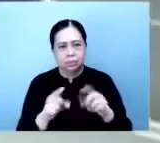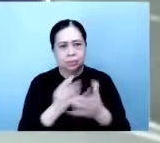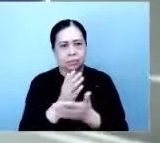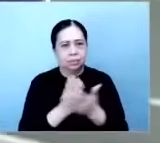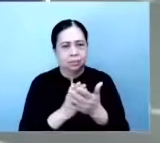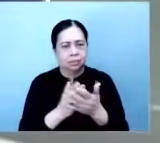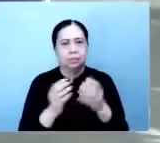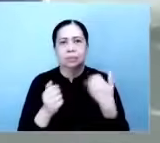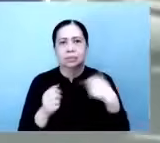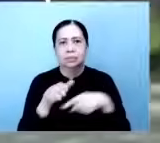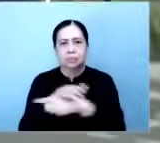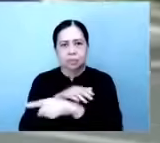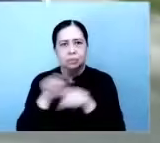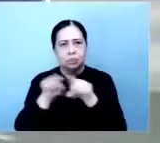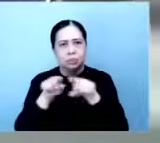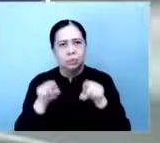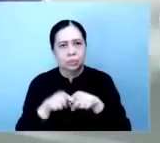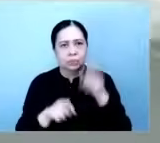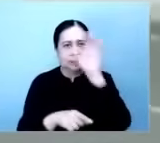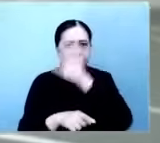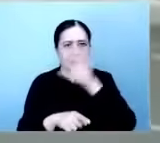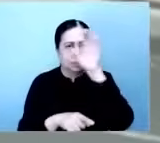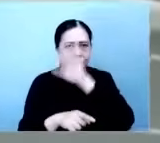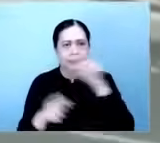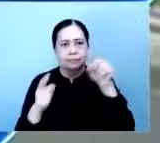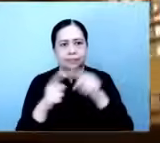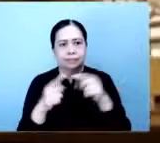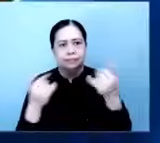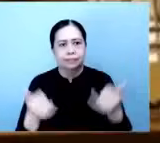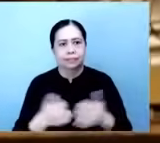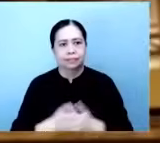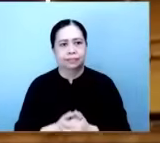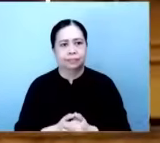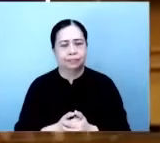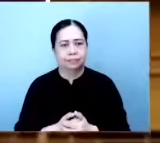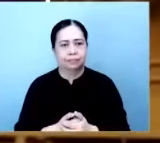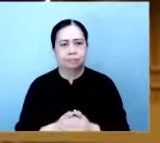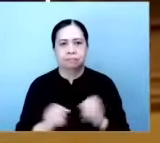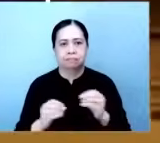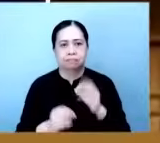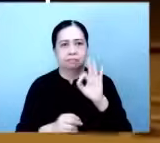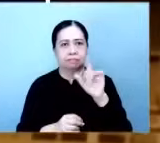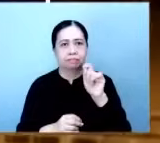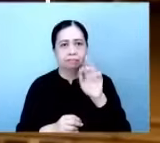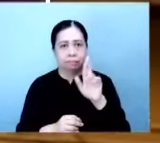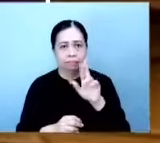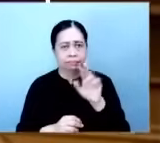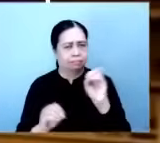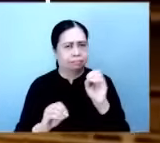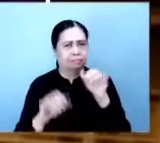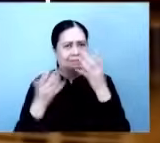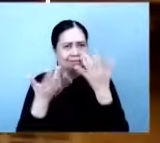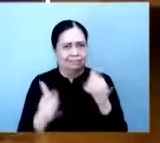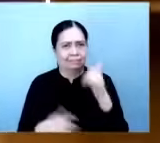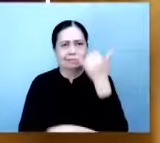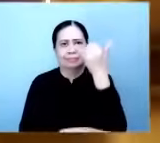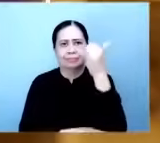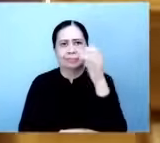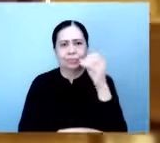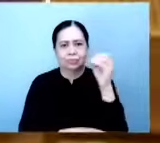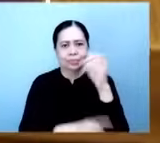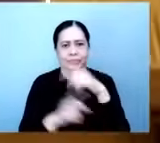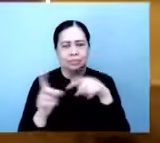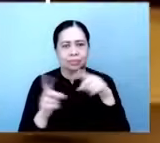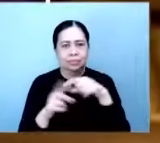palang nakawala at pinaghahanap hanggang ngayon. Walang filter ang video na yan. Naging kulay kahel talaga ang kalangitan sa Athens,